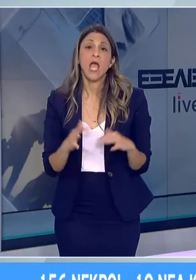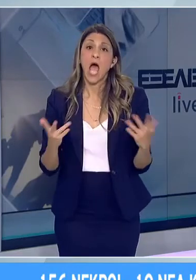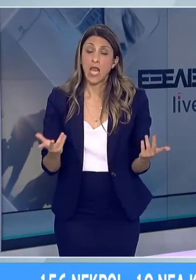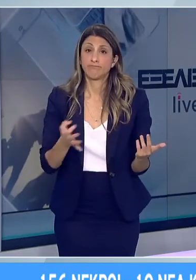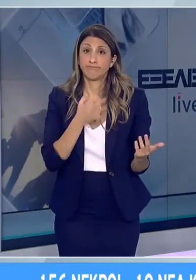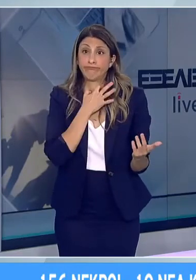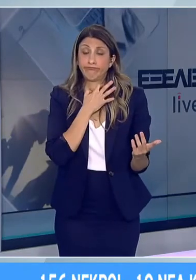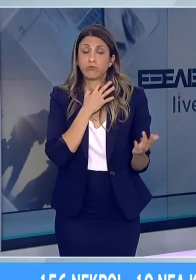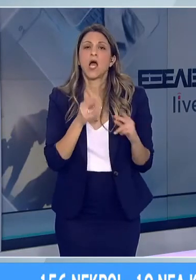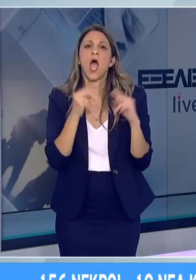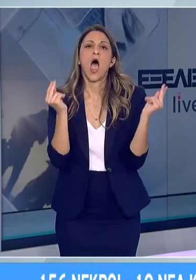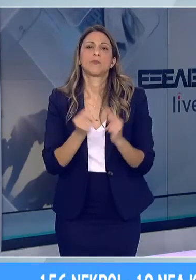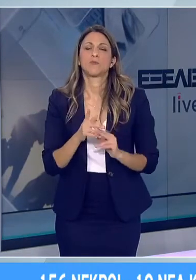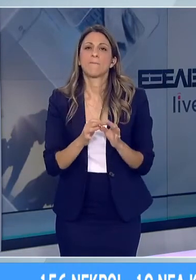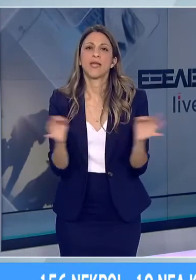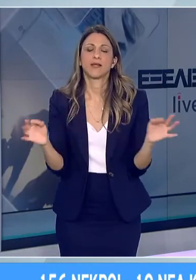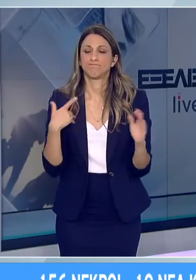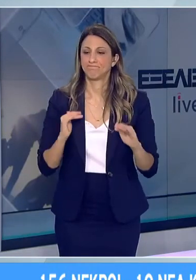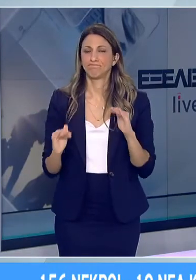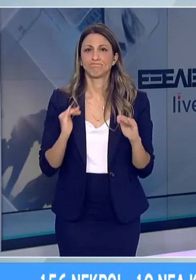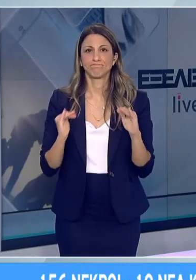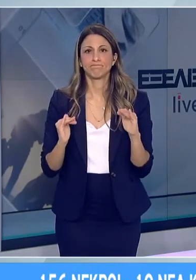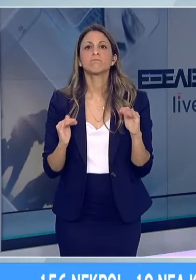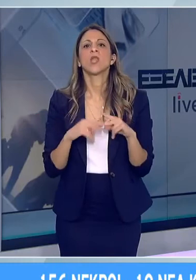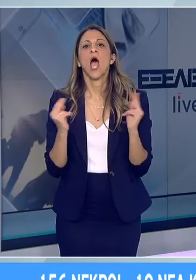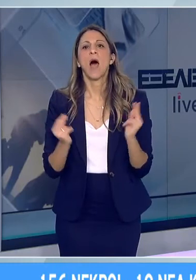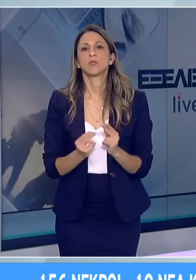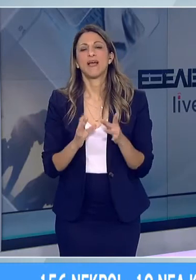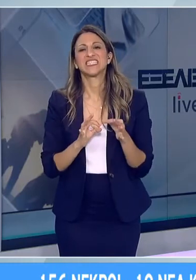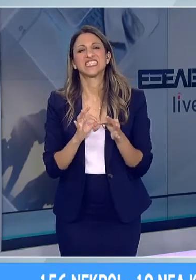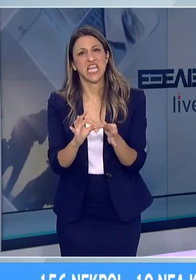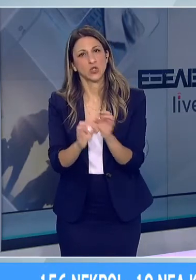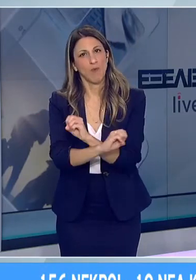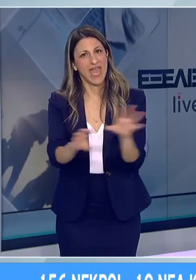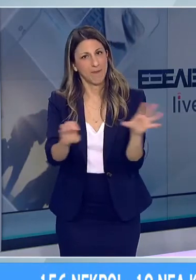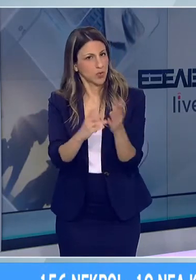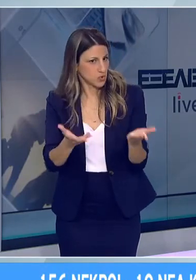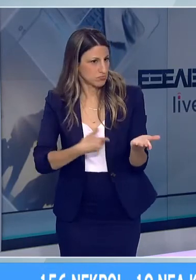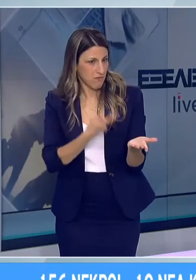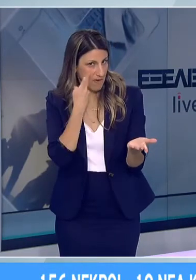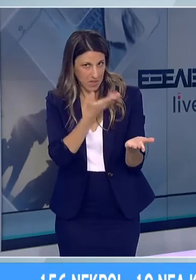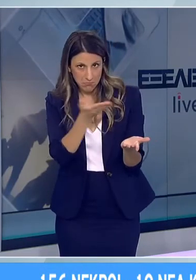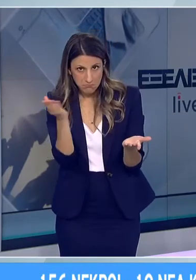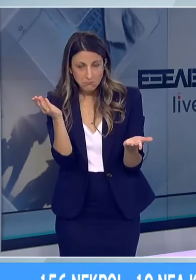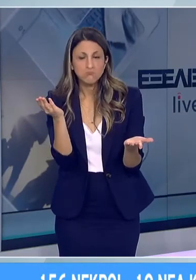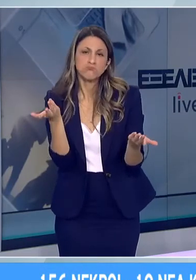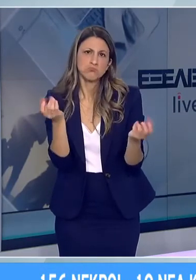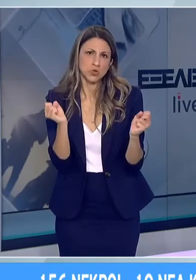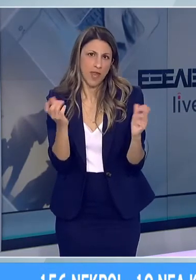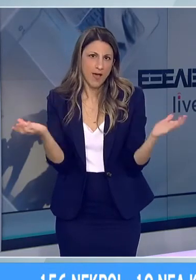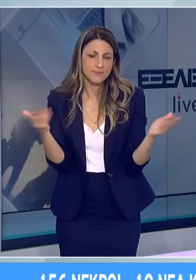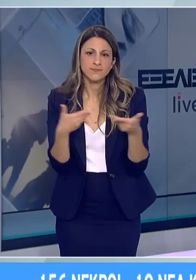αναγκών αναγκαστήκαμε να λάβουμε μέτρα προστασίας και η ενημέρωση αυτή συνεχίζεται κανονικά, όπως όλοι βλέπουμε.